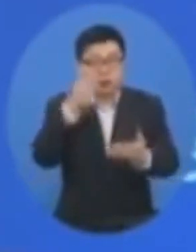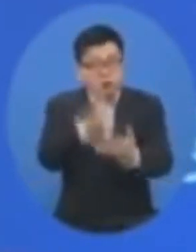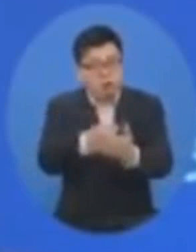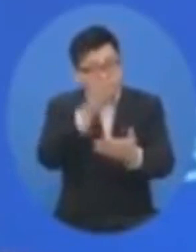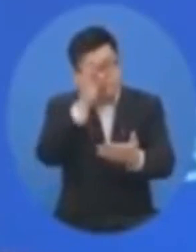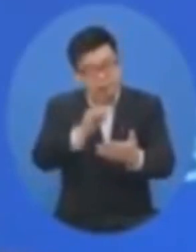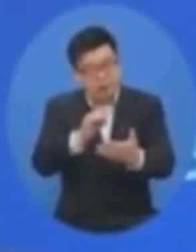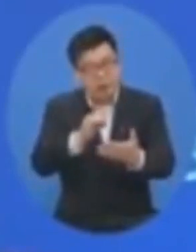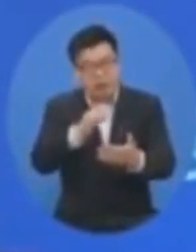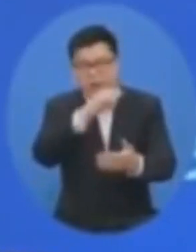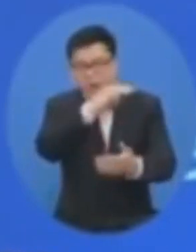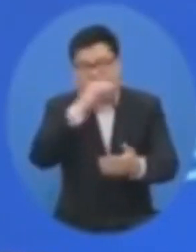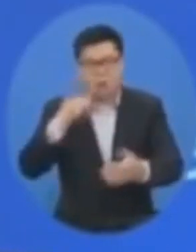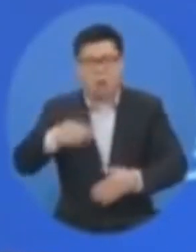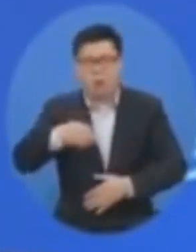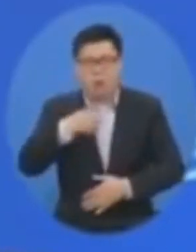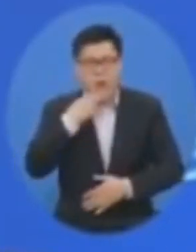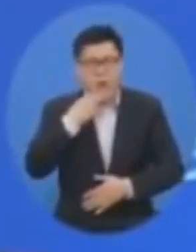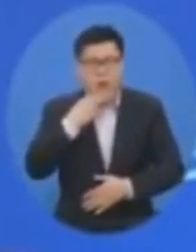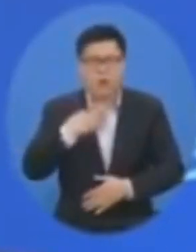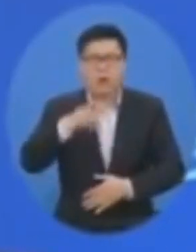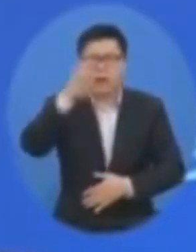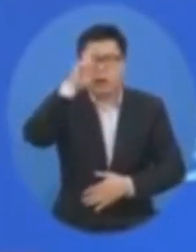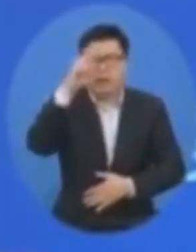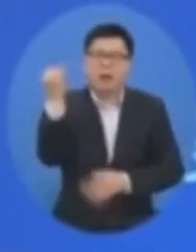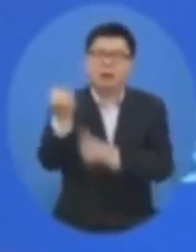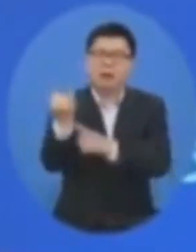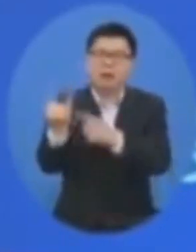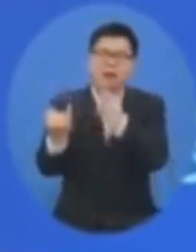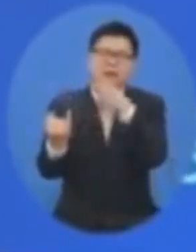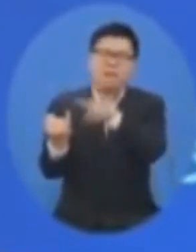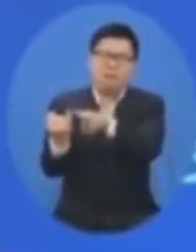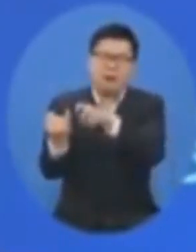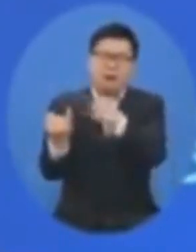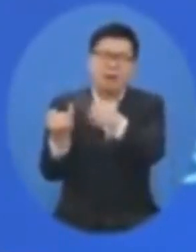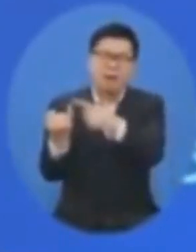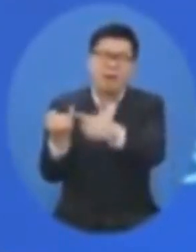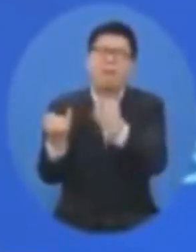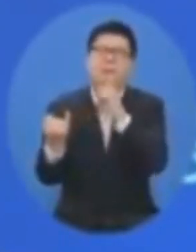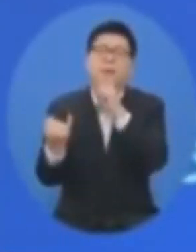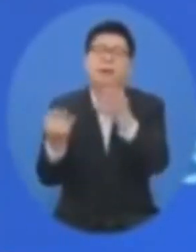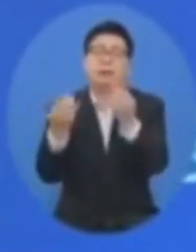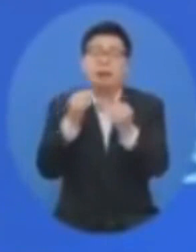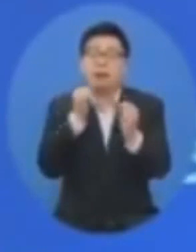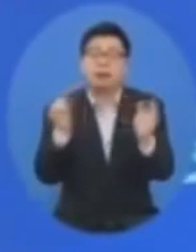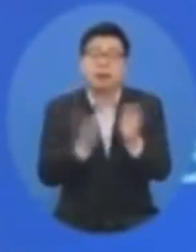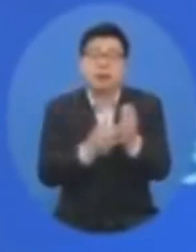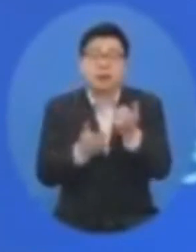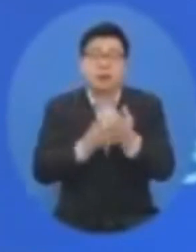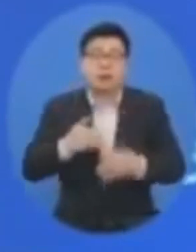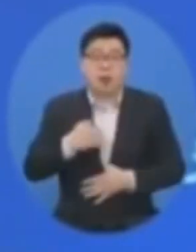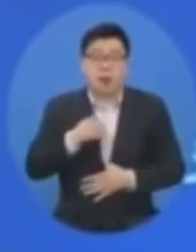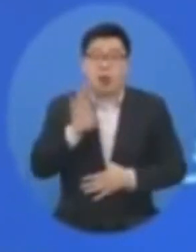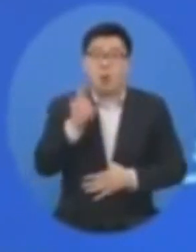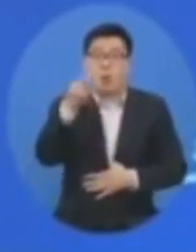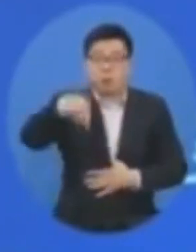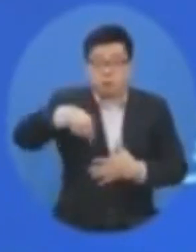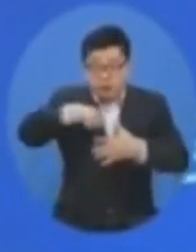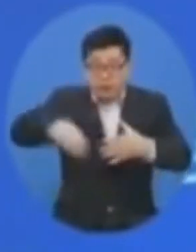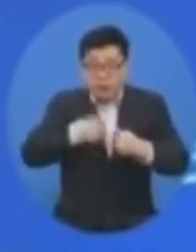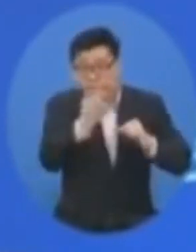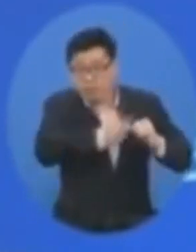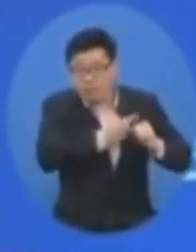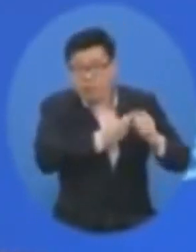않다. 나는 절대 박근혜 대통령의 비판도 많이 한 사람입니다. 그래서 참 우리 우파 진영에서 내 비난도 많이 받고